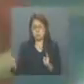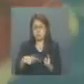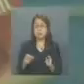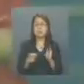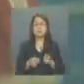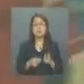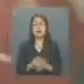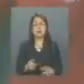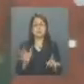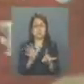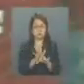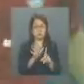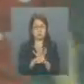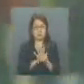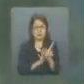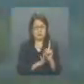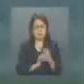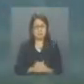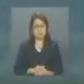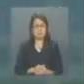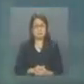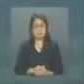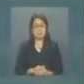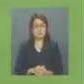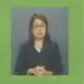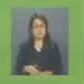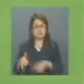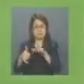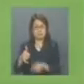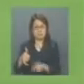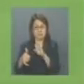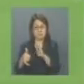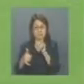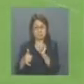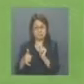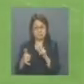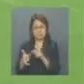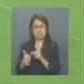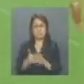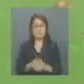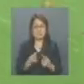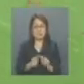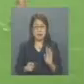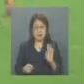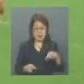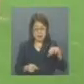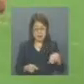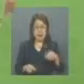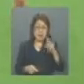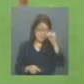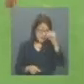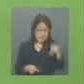และปิดท้ายนะคะด้วยลูกยิงของบาสเตียนชไวสไตรเกอร์ค่ะทำให้บาเยิร์นถล่มอินเดียไป 4-0 และเก